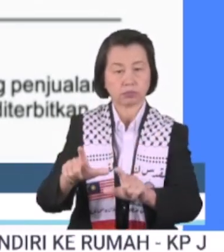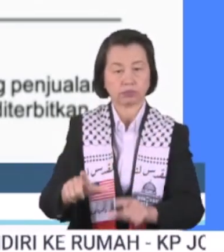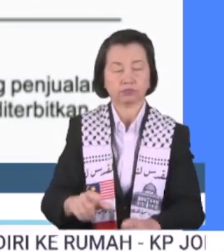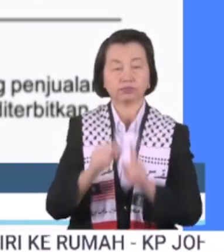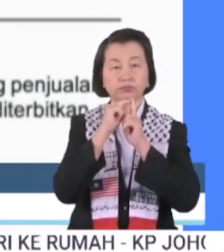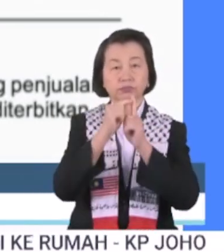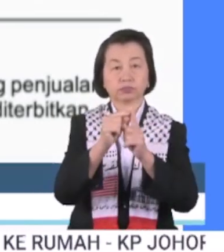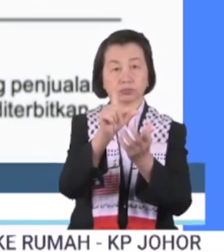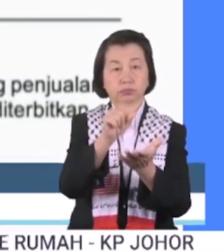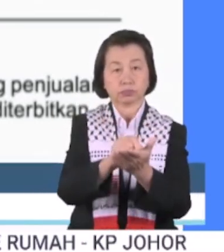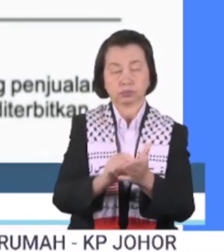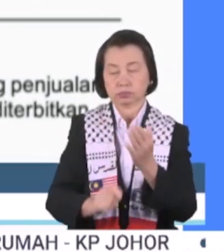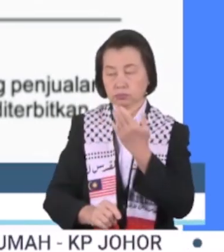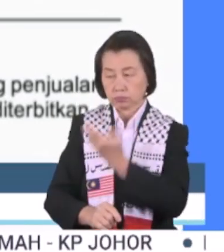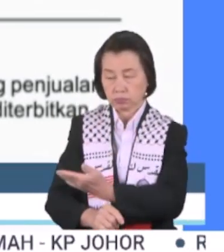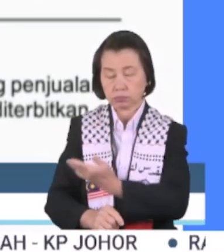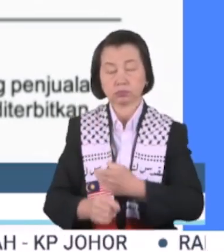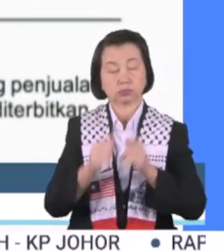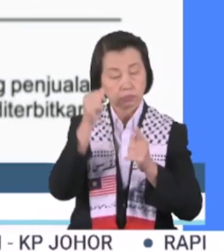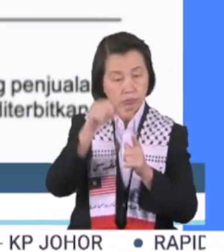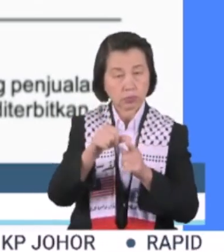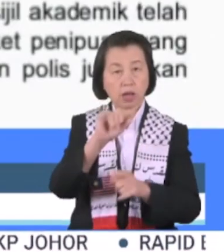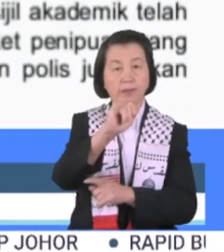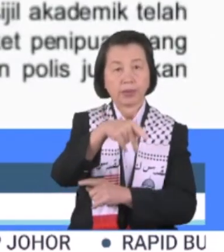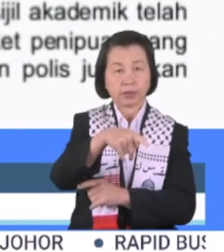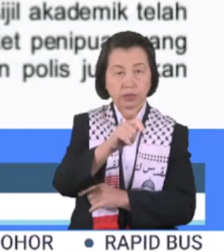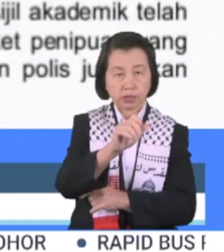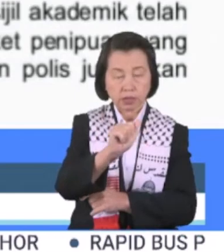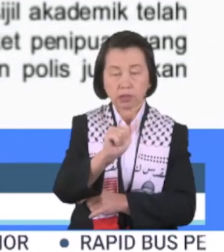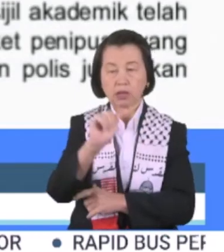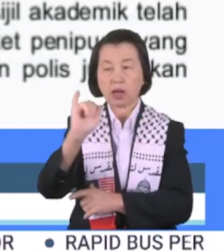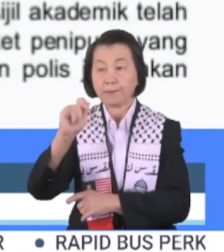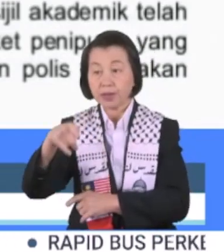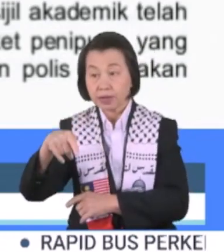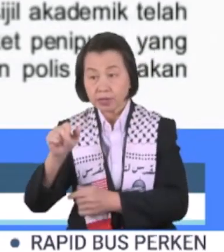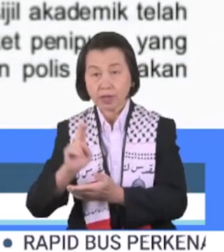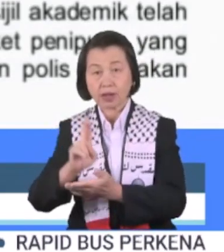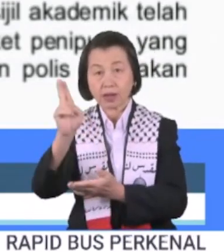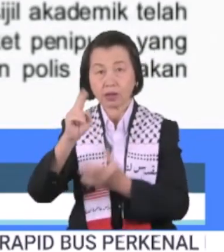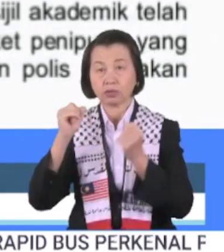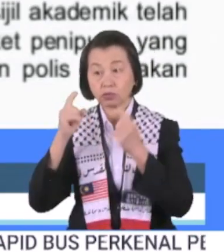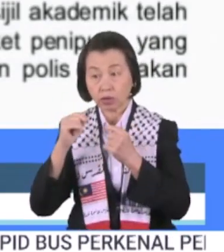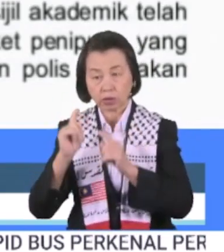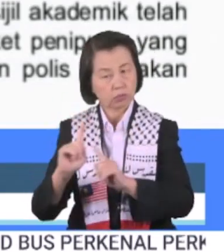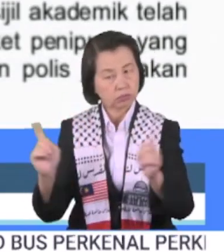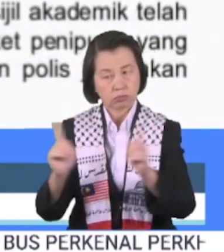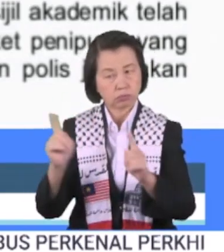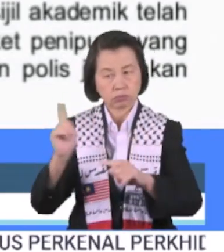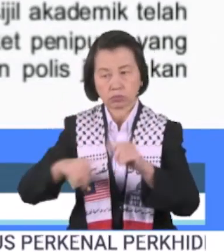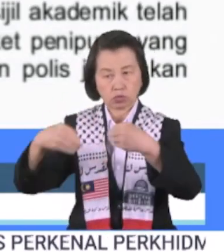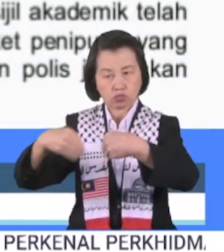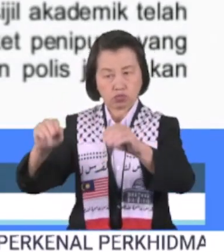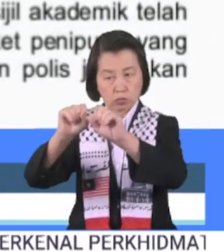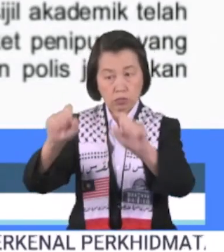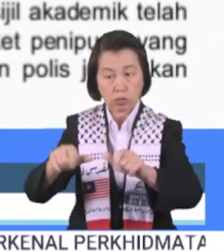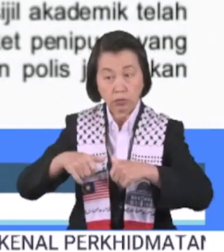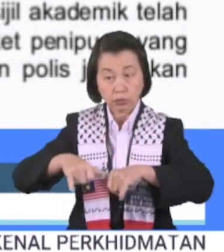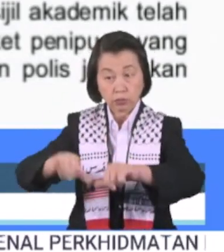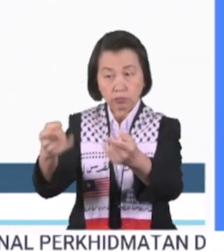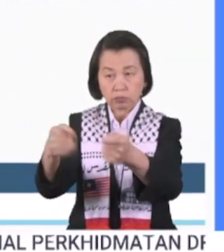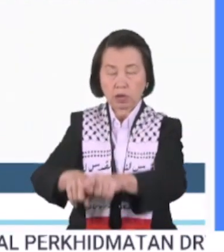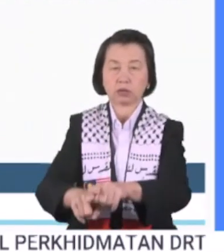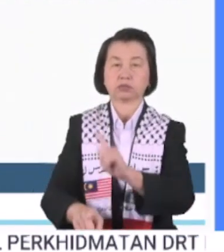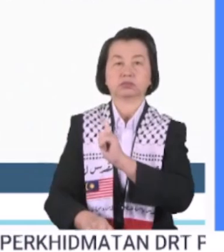Dalam kenyataan medianya, beliau mengingatkan kepada IPTS dan IPTA agar tidak membenarkan kegiatan seumpama itu daripada terus